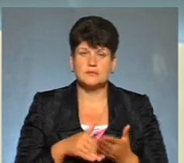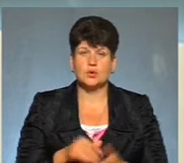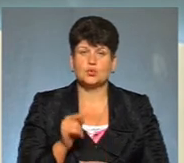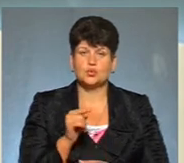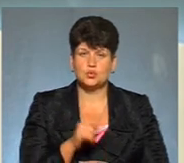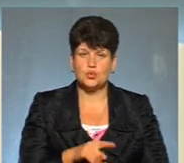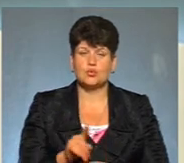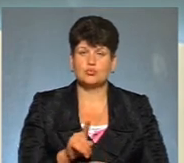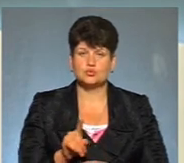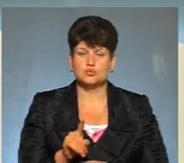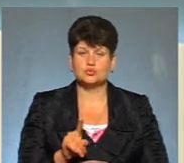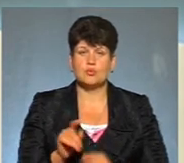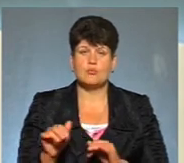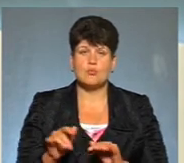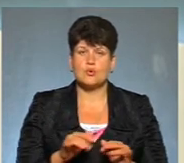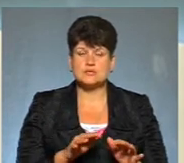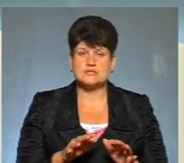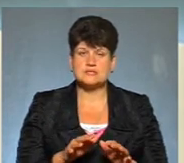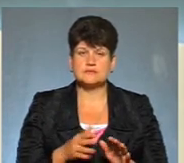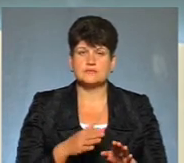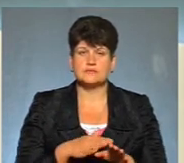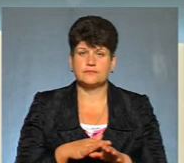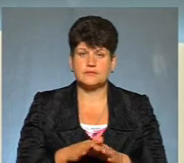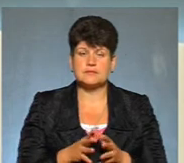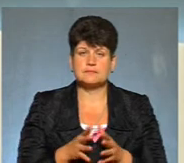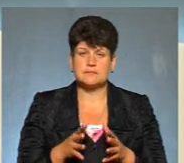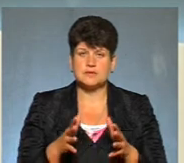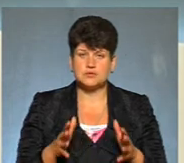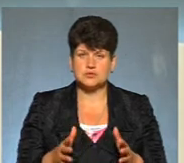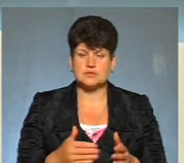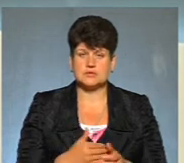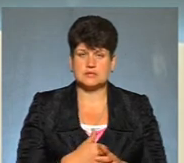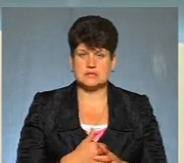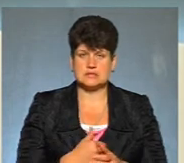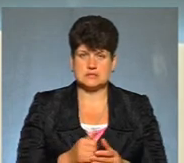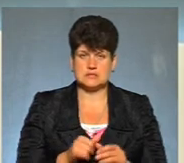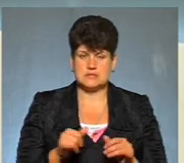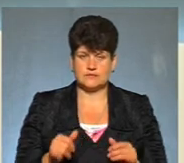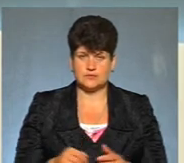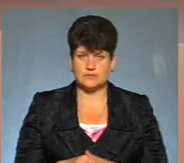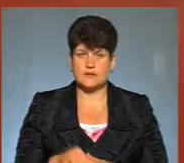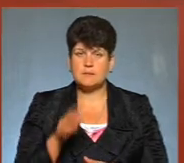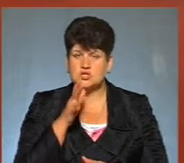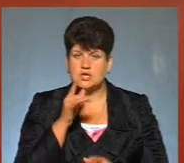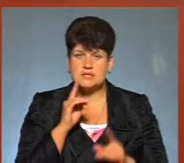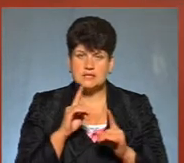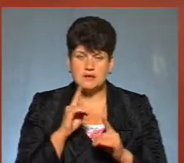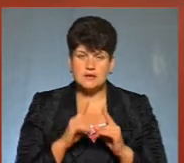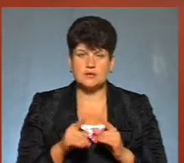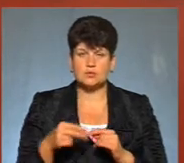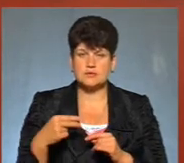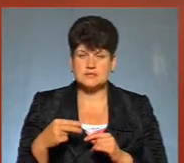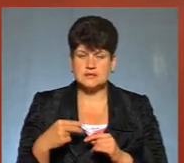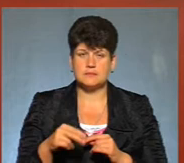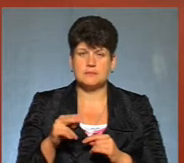що епідпроцес реалізується з більшою інтенсивністю. Під час наради з Офісом Президента